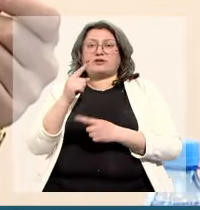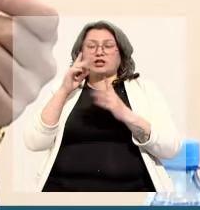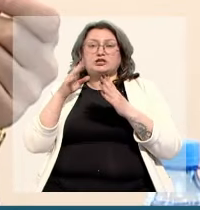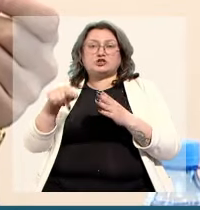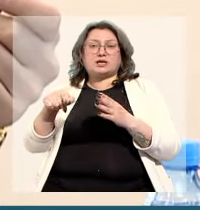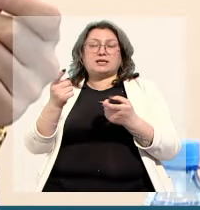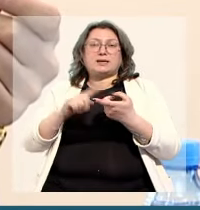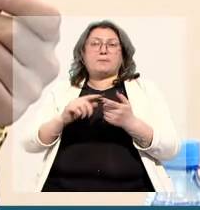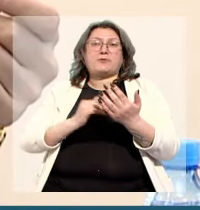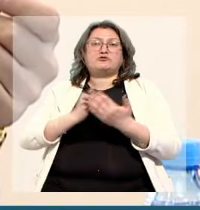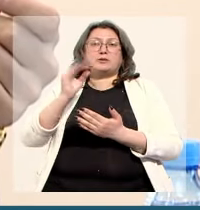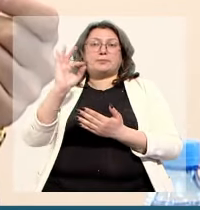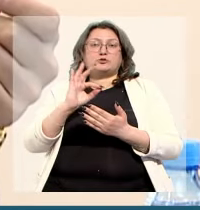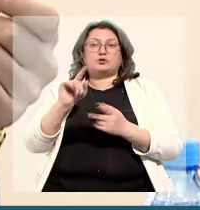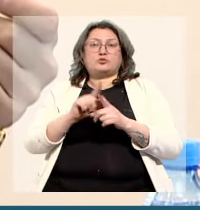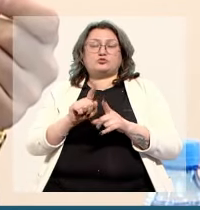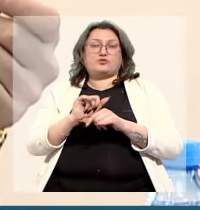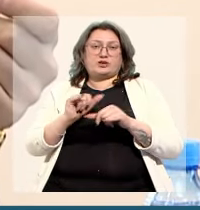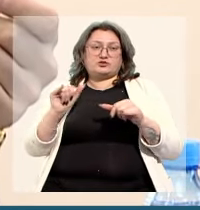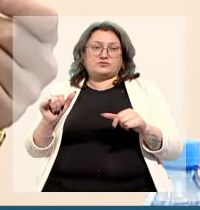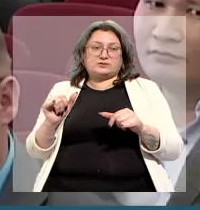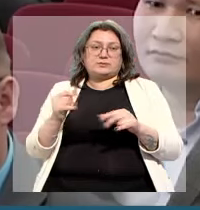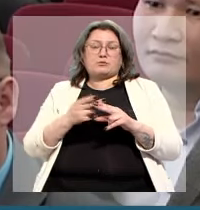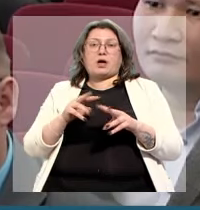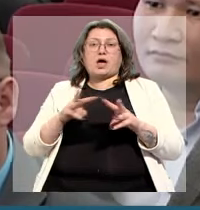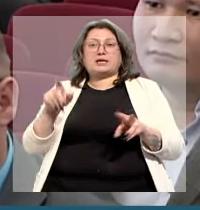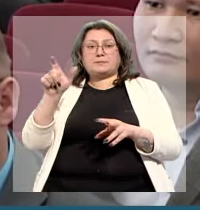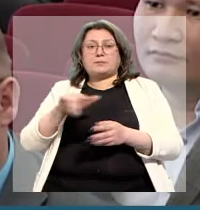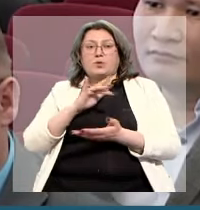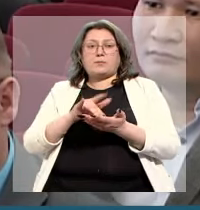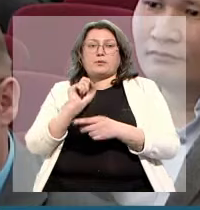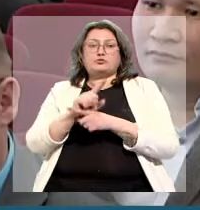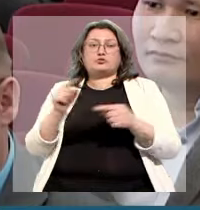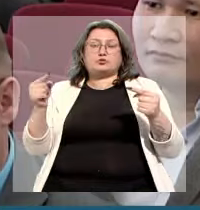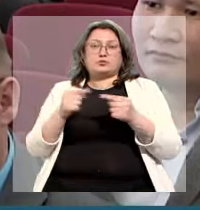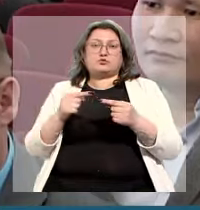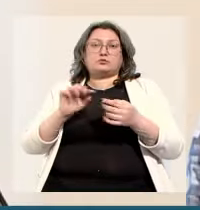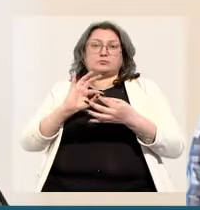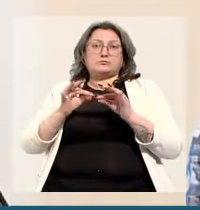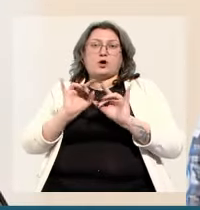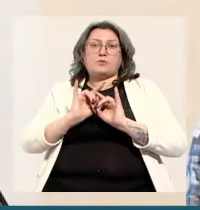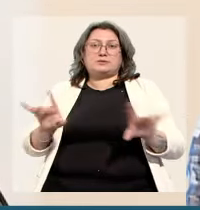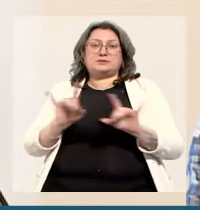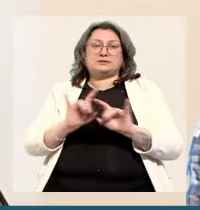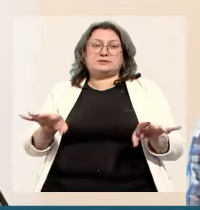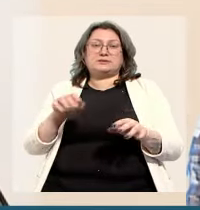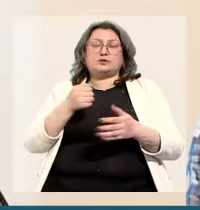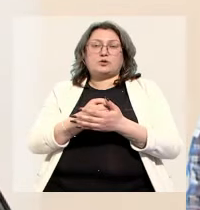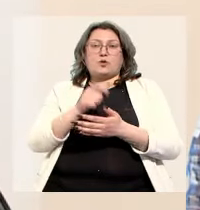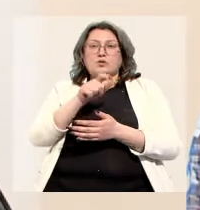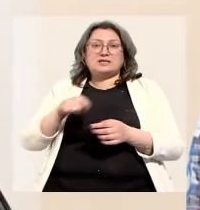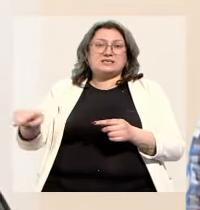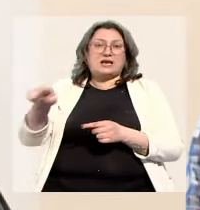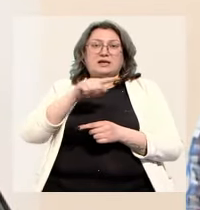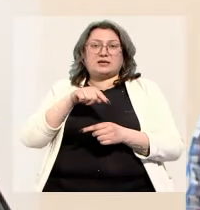көбейді. Сол себепті қала әкімі ақпаратты тұрғындарға анық әрі нақты жеткізуді тапсырды. Вы хотите, чтобы мы вам помогли